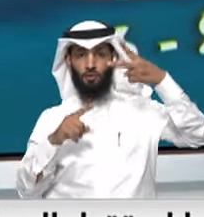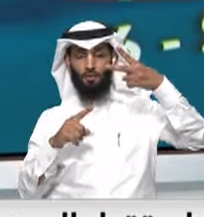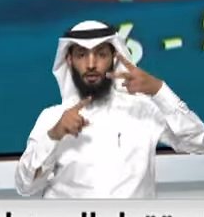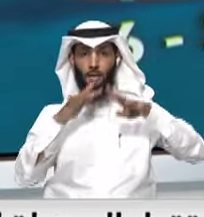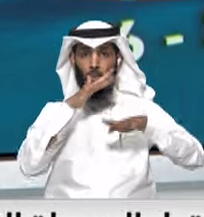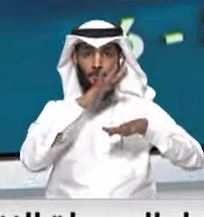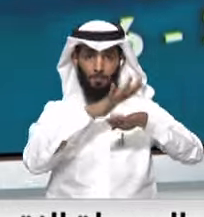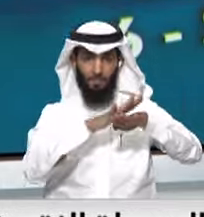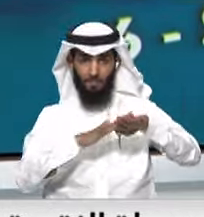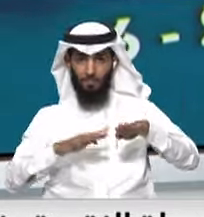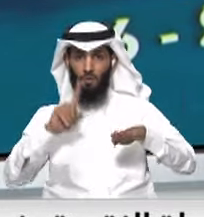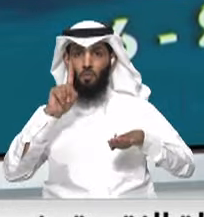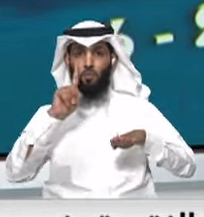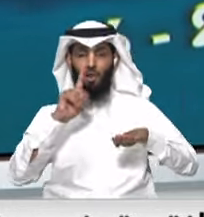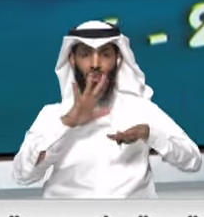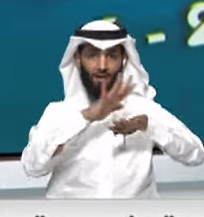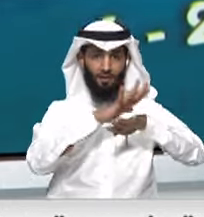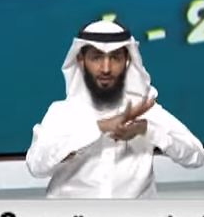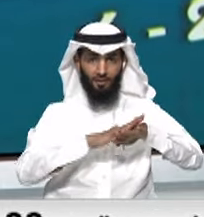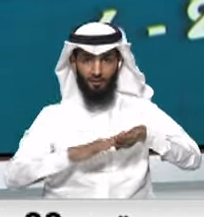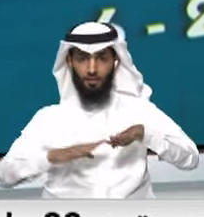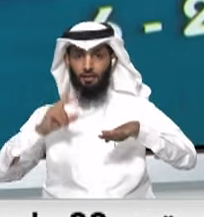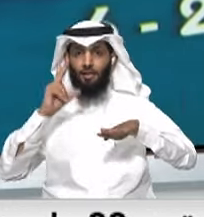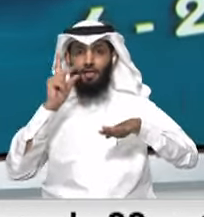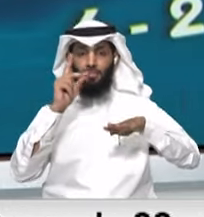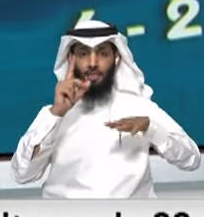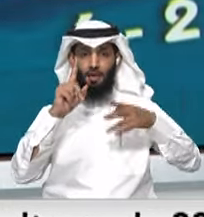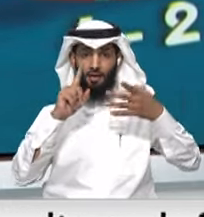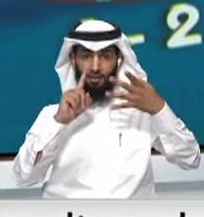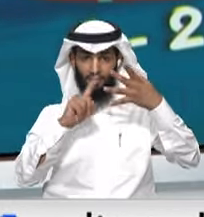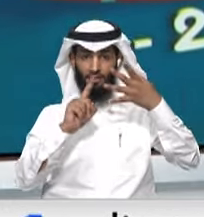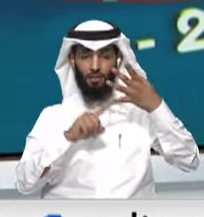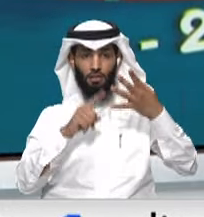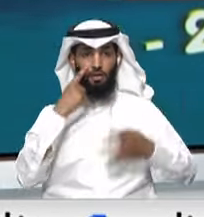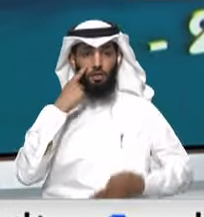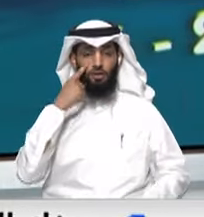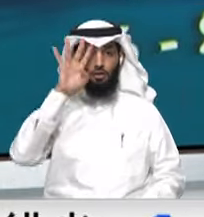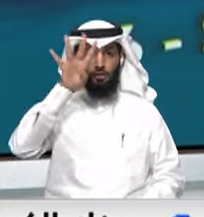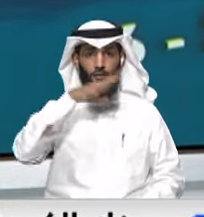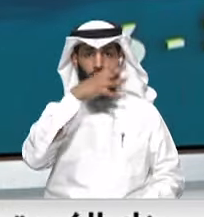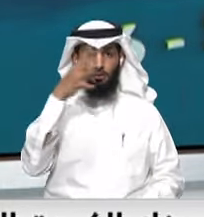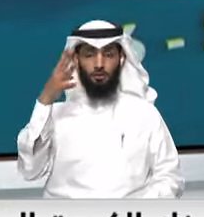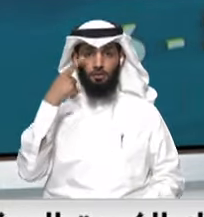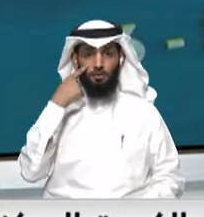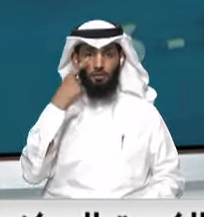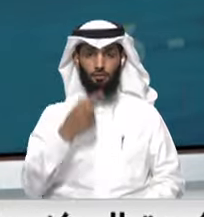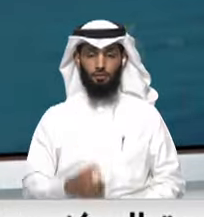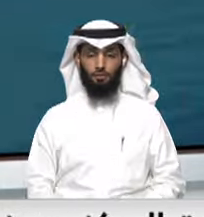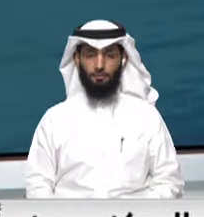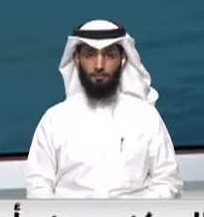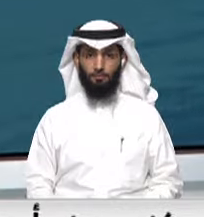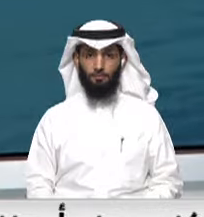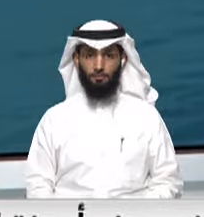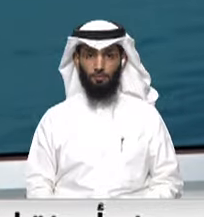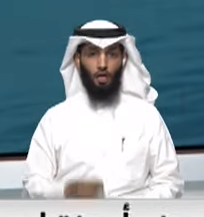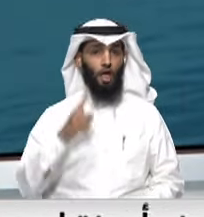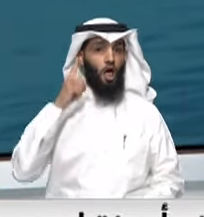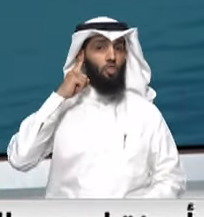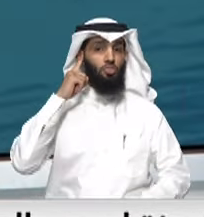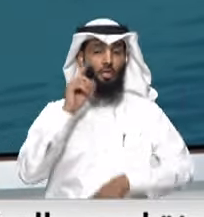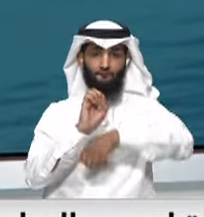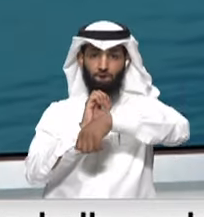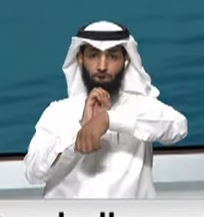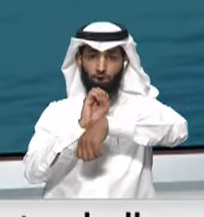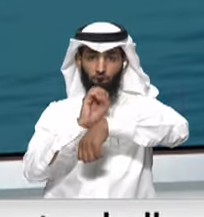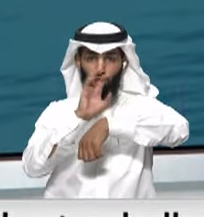الظهر الجزر الاول الساعه 814 دقيقه الصبح والجزر الثاني الساعه 923 بالليل اذان الفجر حسب